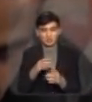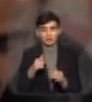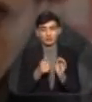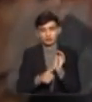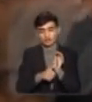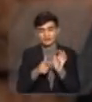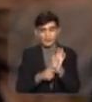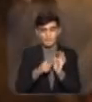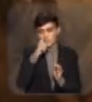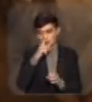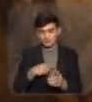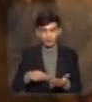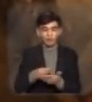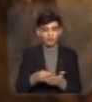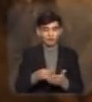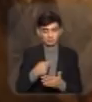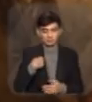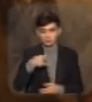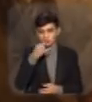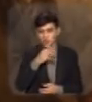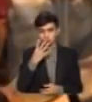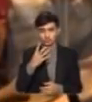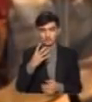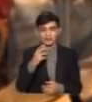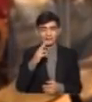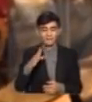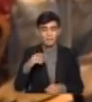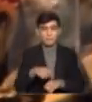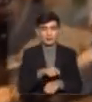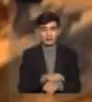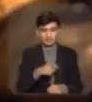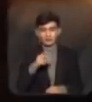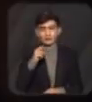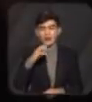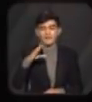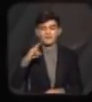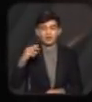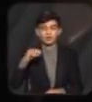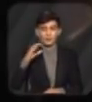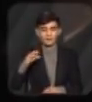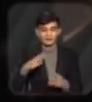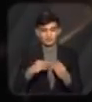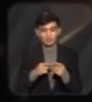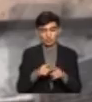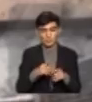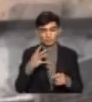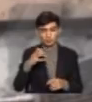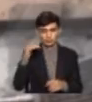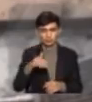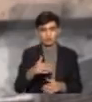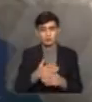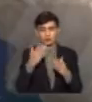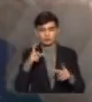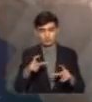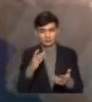квартиры снимать я не могу. 4 шаршы метр болатын нысанда тұрып жатқан Давыдовтар сияқты баспанаға зәру 500 мыңнан астам адам кезекте